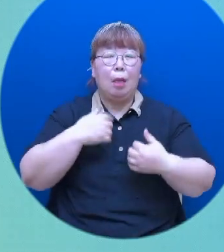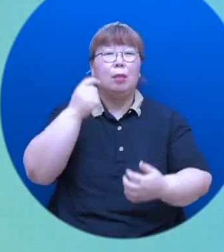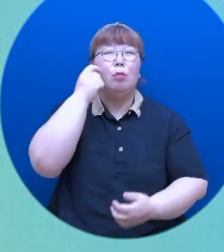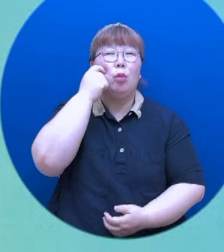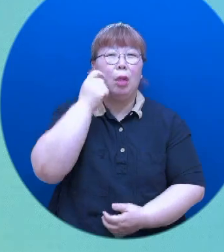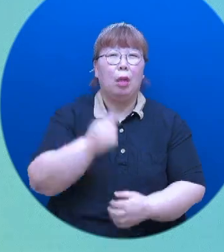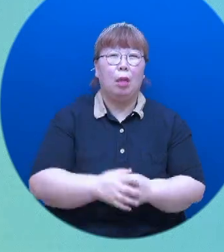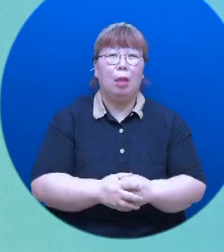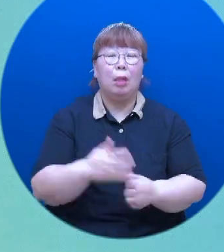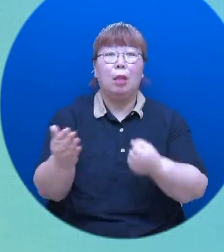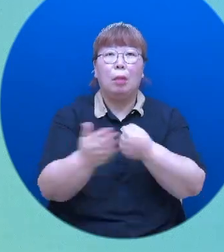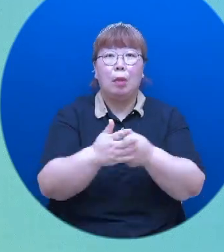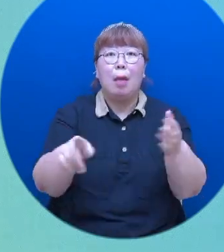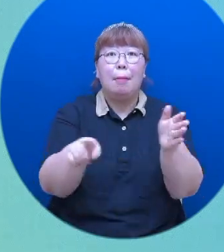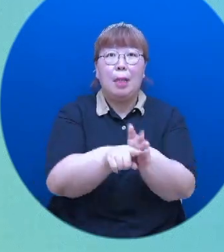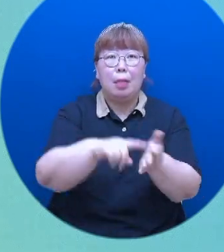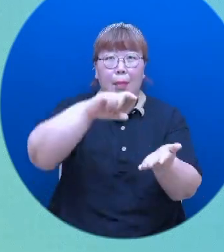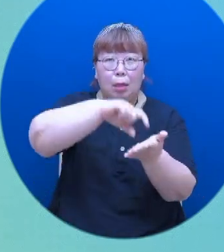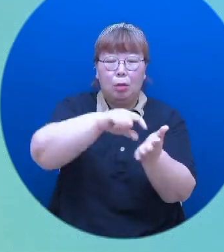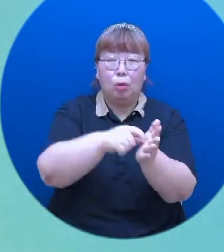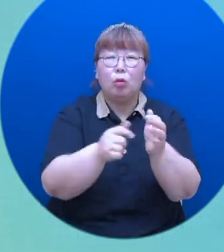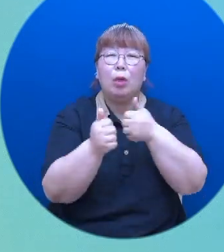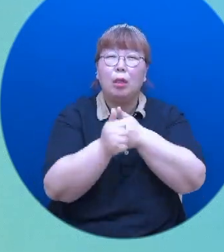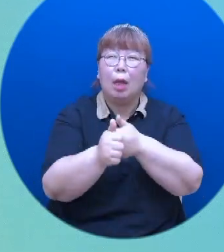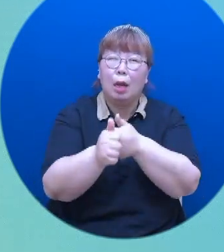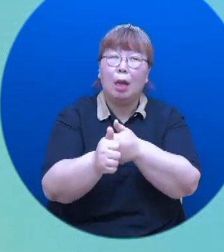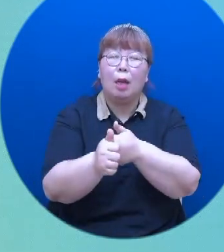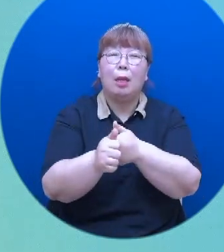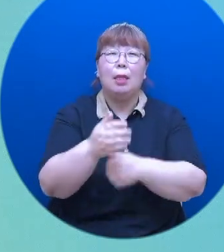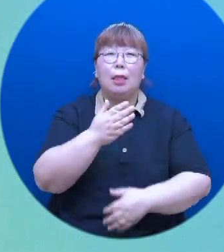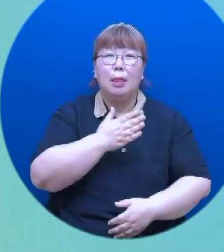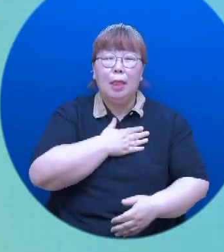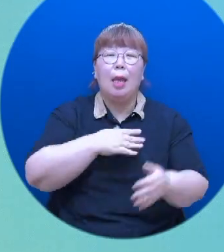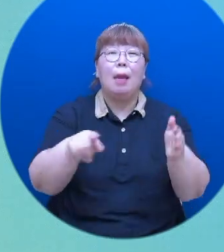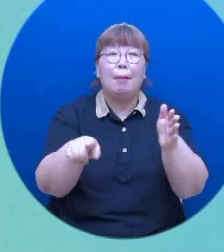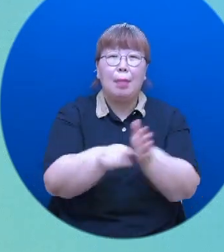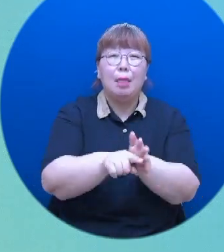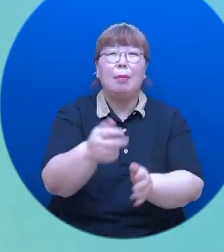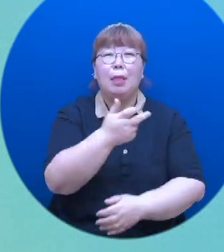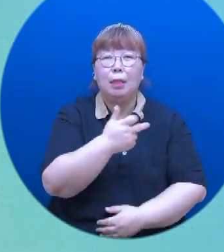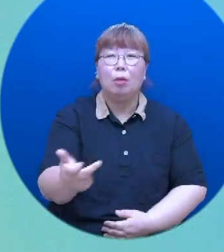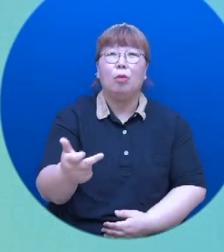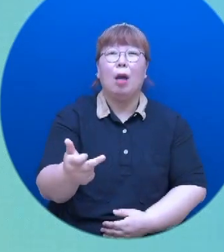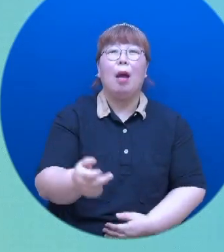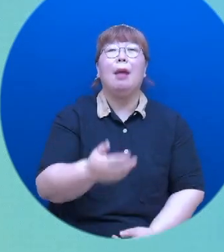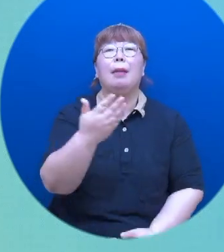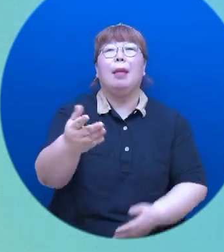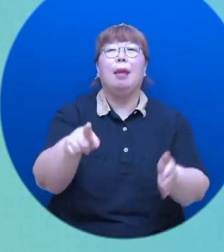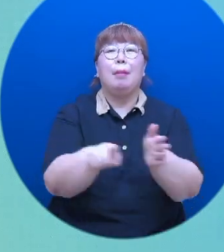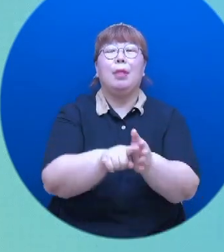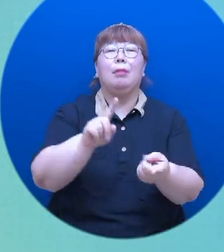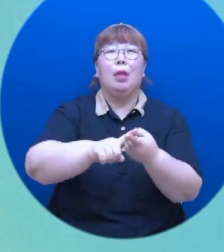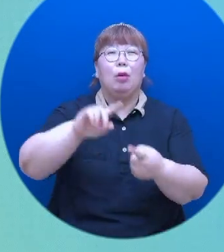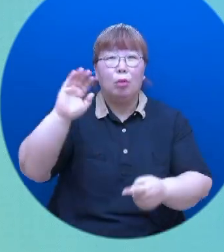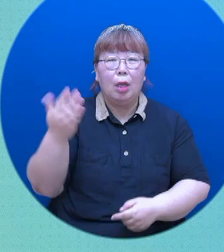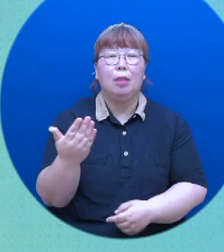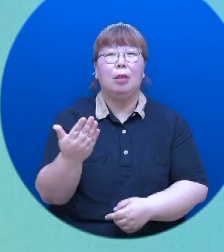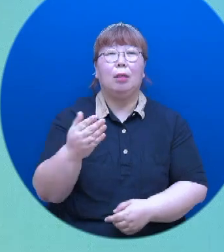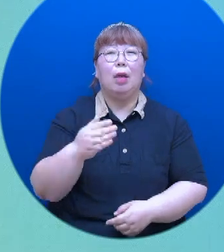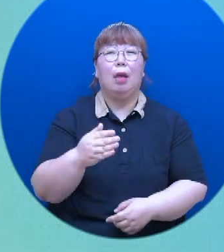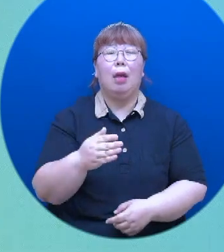그 믿음의 크기에 따라 내 믿음이 커도다, 내 믿음대로 될지어다,